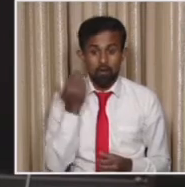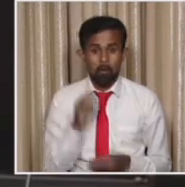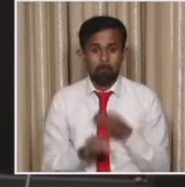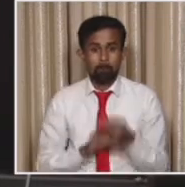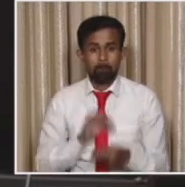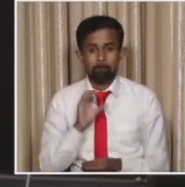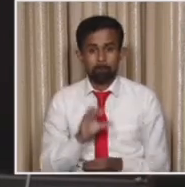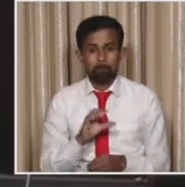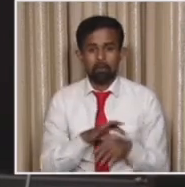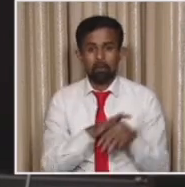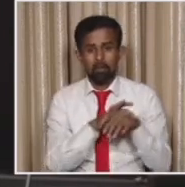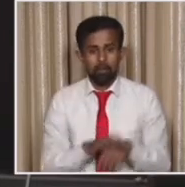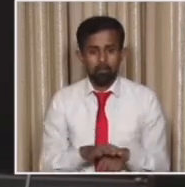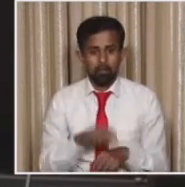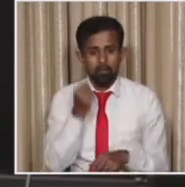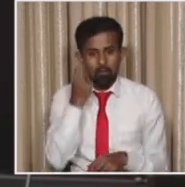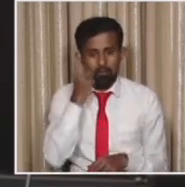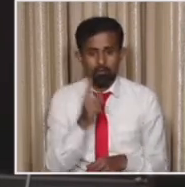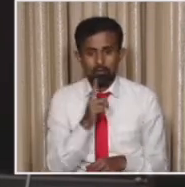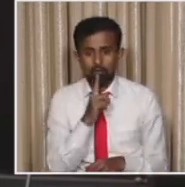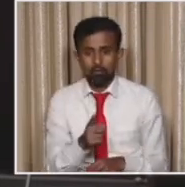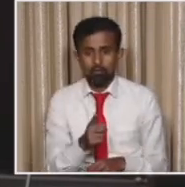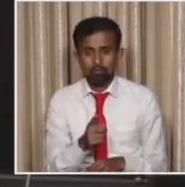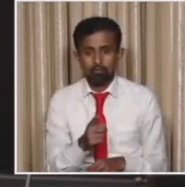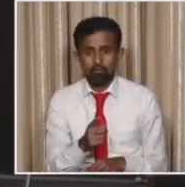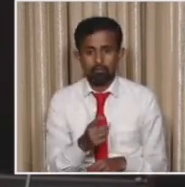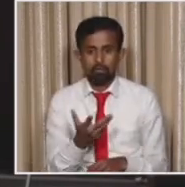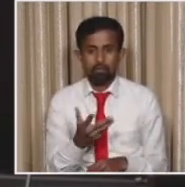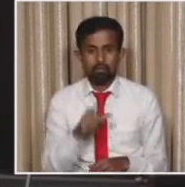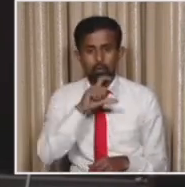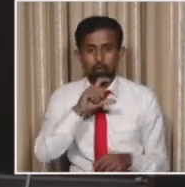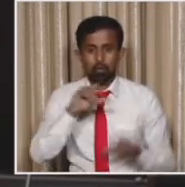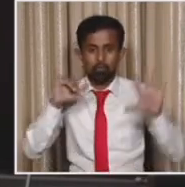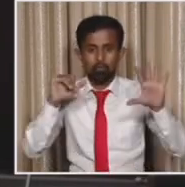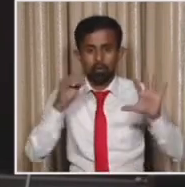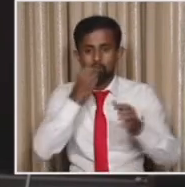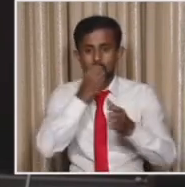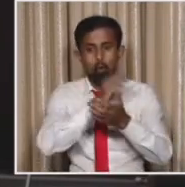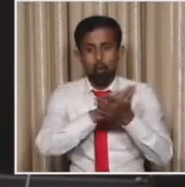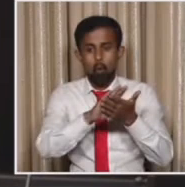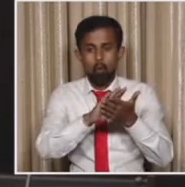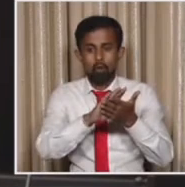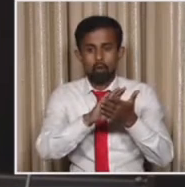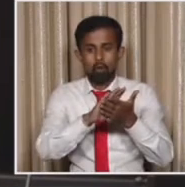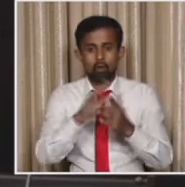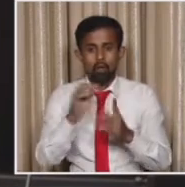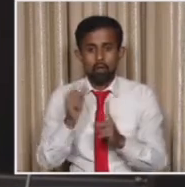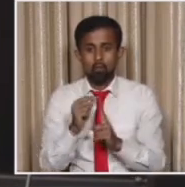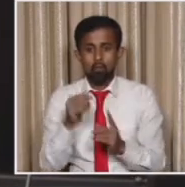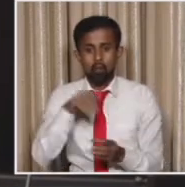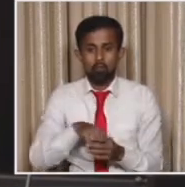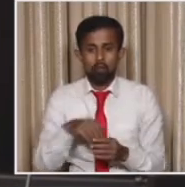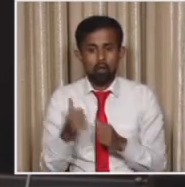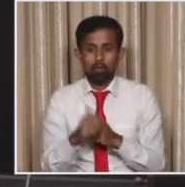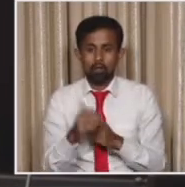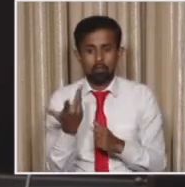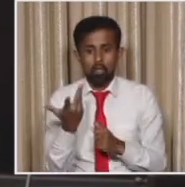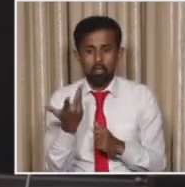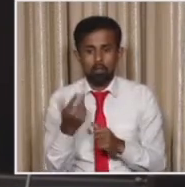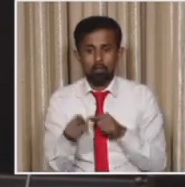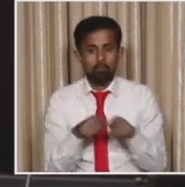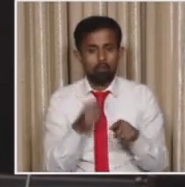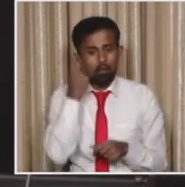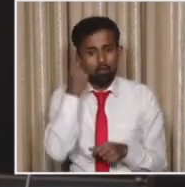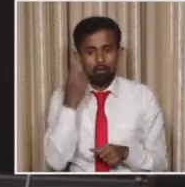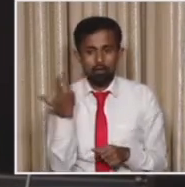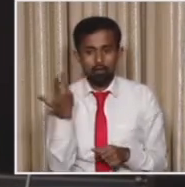එම තමයි මේකේ අදහස වෙලා තියෙන්නේ. නැත්තම් වැල්ලවත්තේ තියෙන ගෙස්ට් හවුස් එකක් ගිහිල්ලා වෝචිටි එකේ හදන්න බෑ. එහෙම සංකල්පයක් නැහැ.